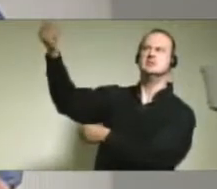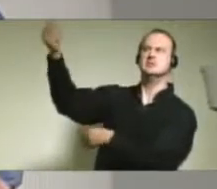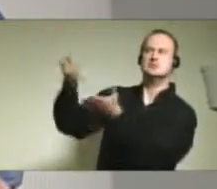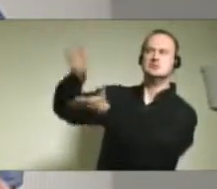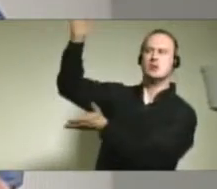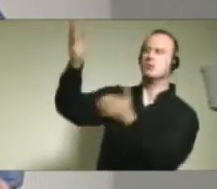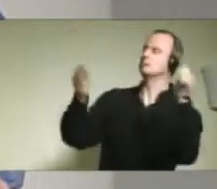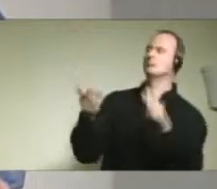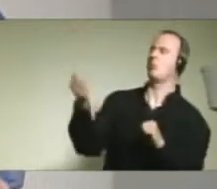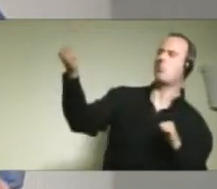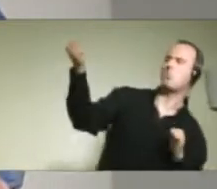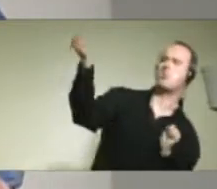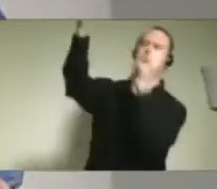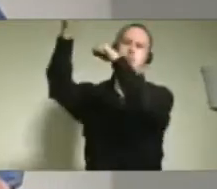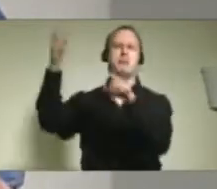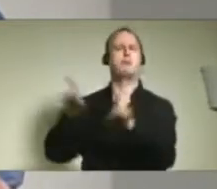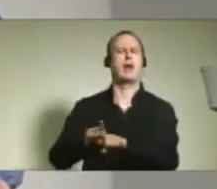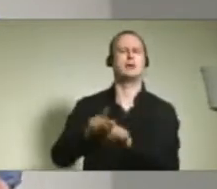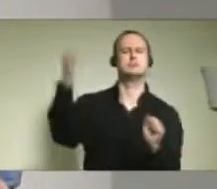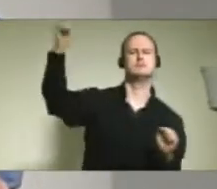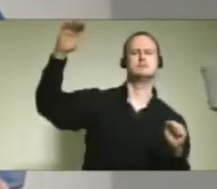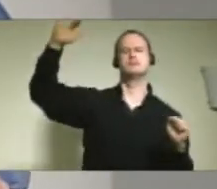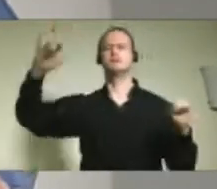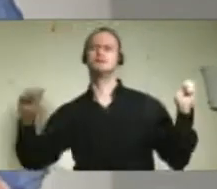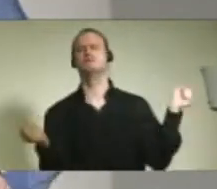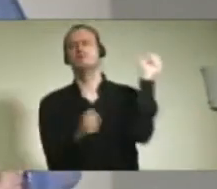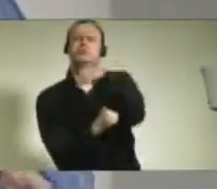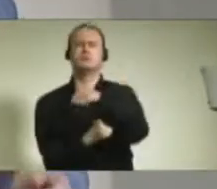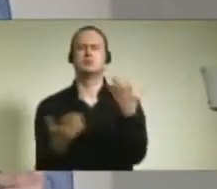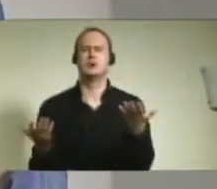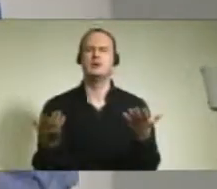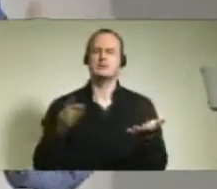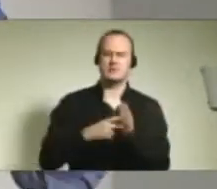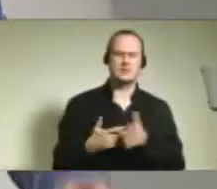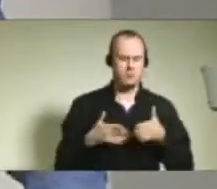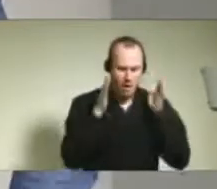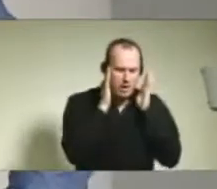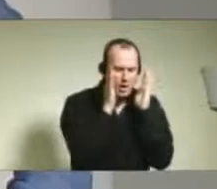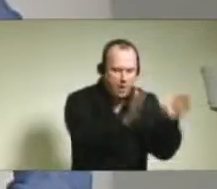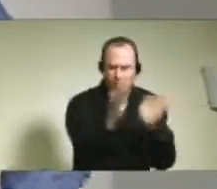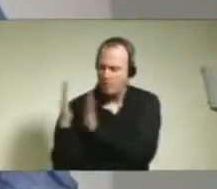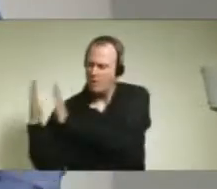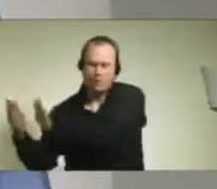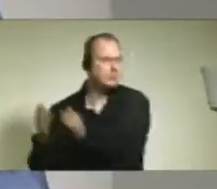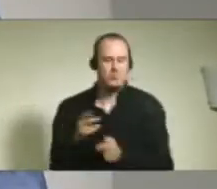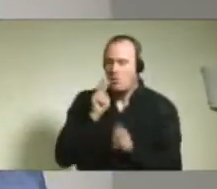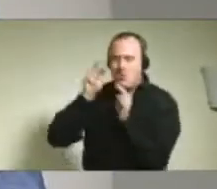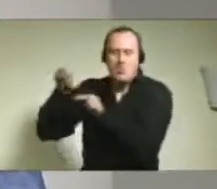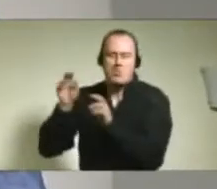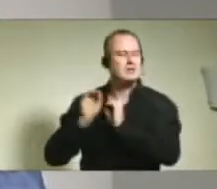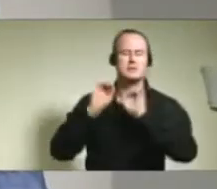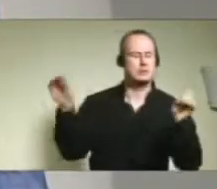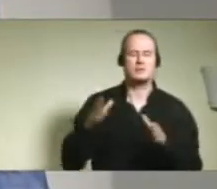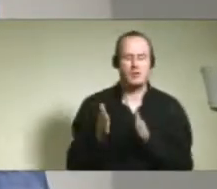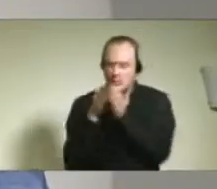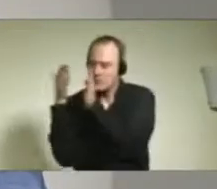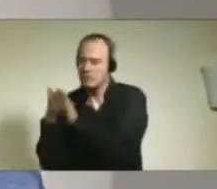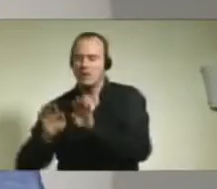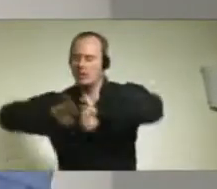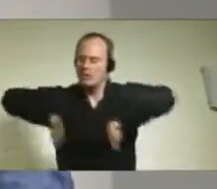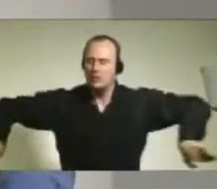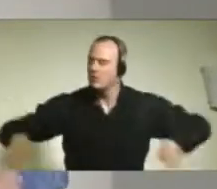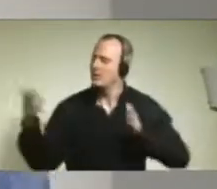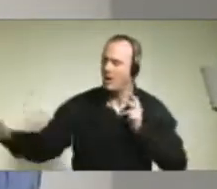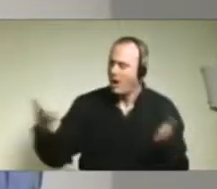travailler en dehors de nos silos, comment on pourrait s'entretenir mutuellement, comment on pourrait soutenir de nouvelles formes d'organisation, comment